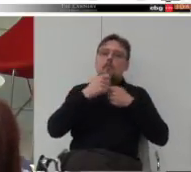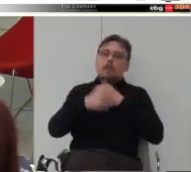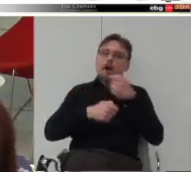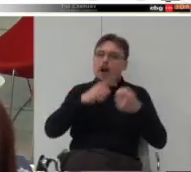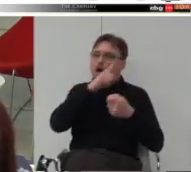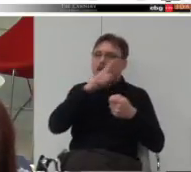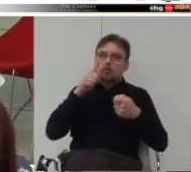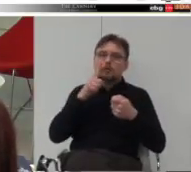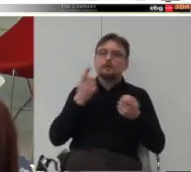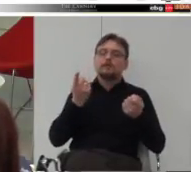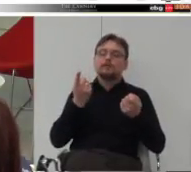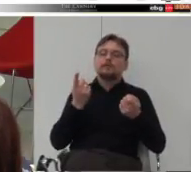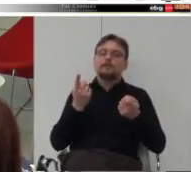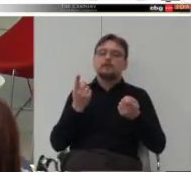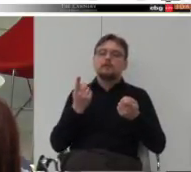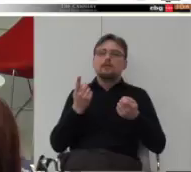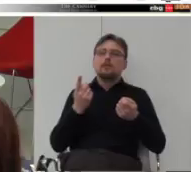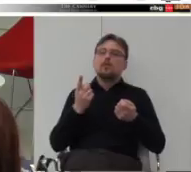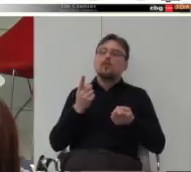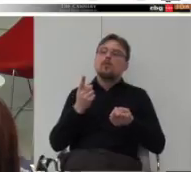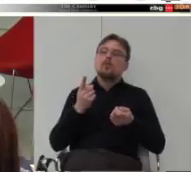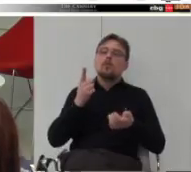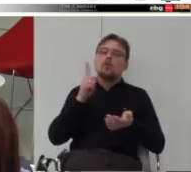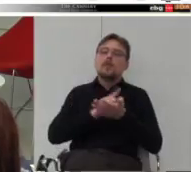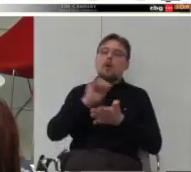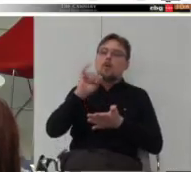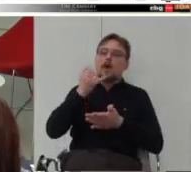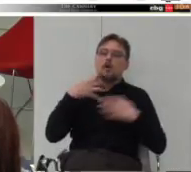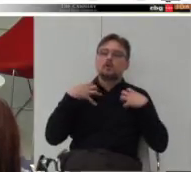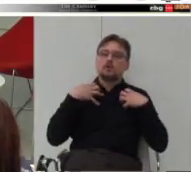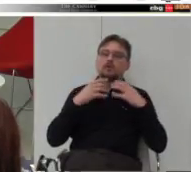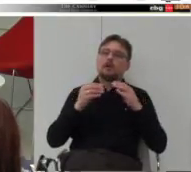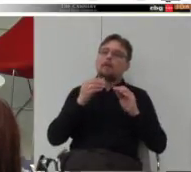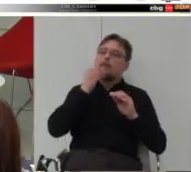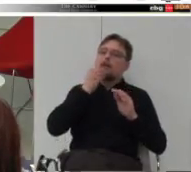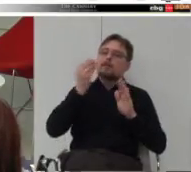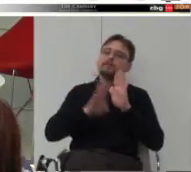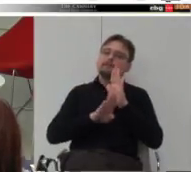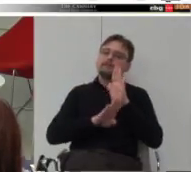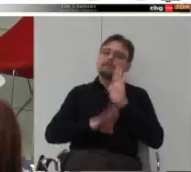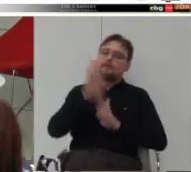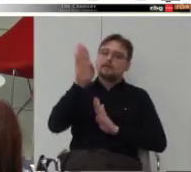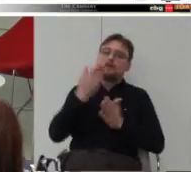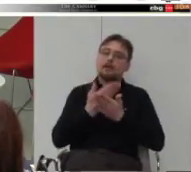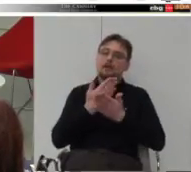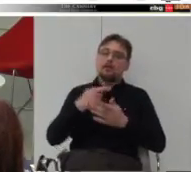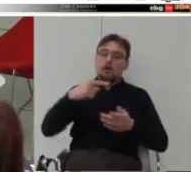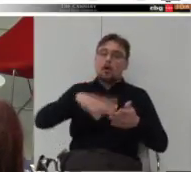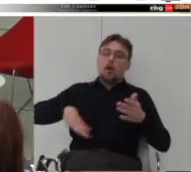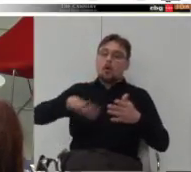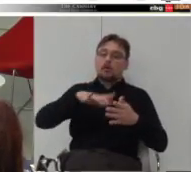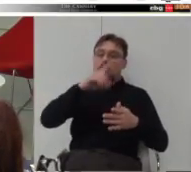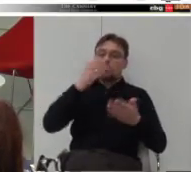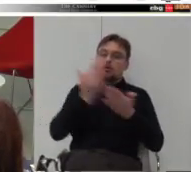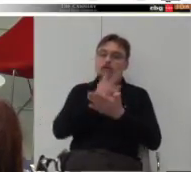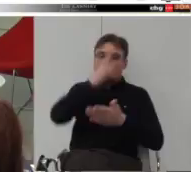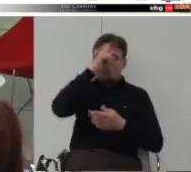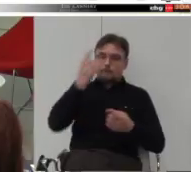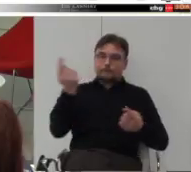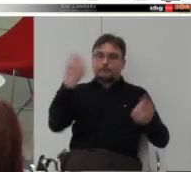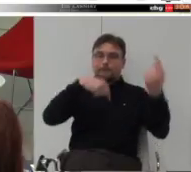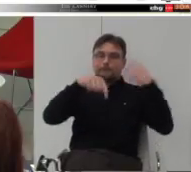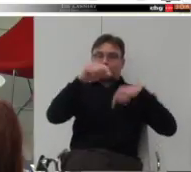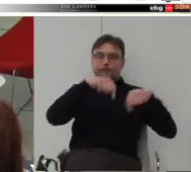przy tym ogrodzie, jakby jakość życia tak się poprawiła, że ta okolica zaczęła przyciągać nowych mieszkańców. I to jest